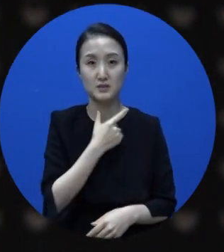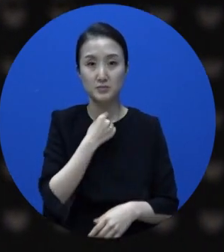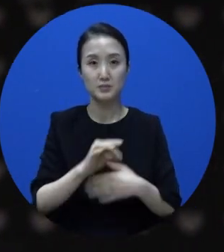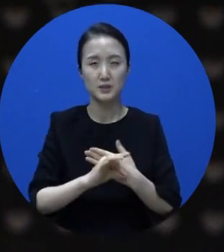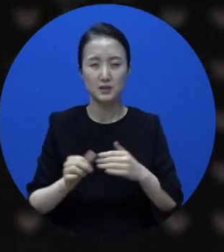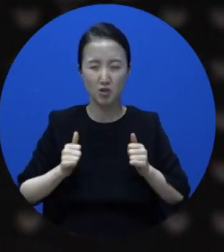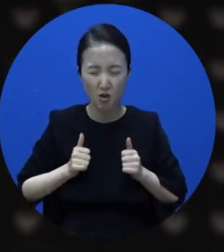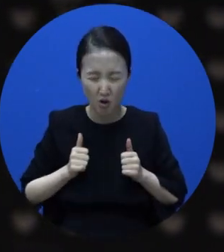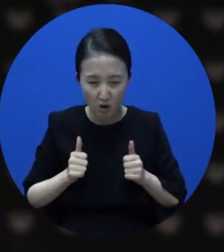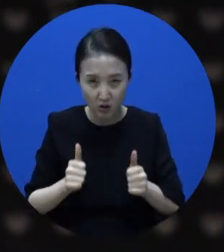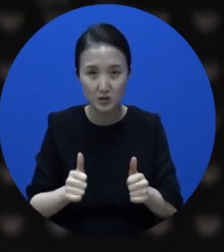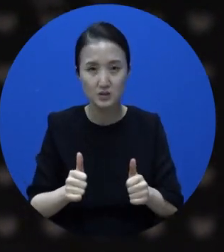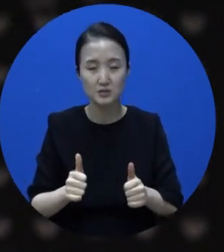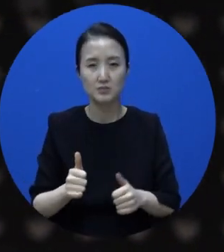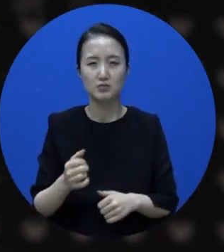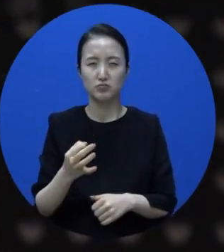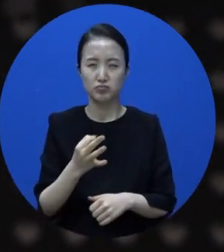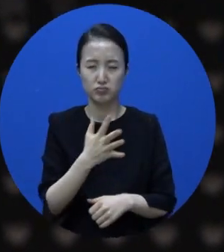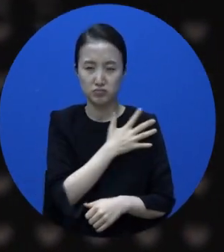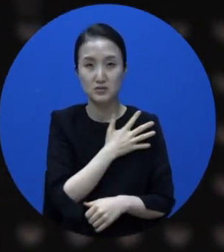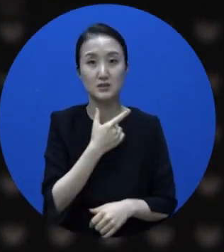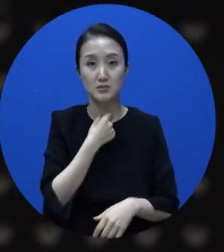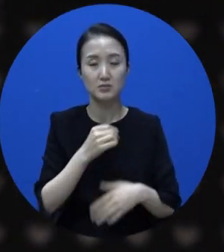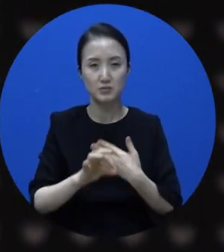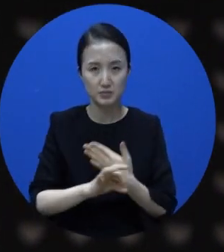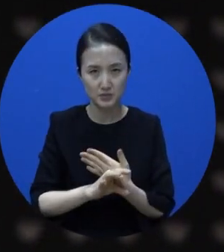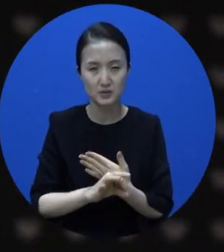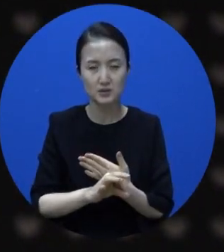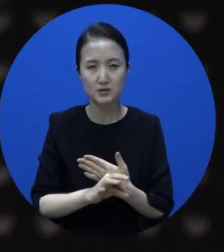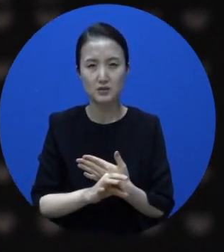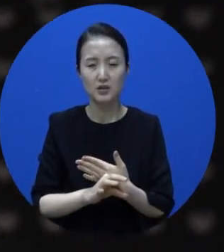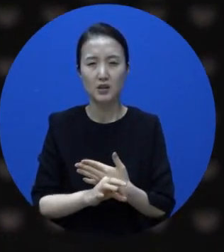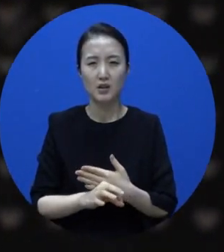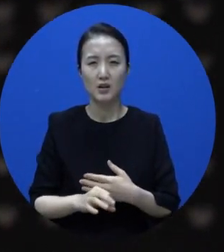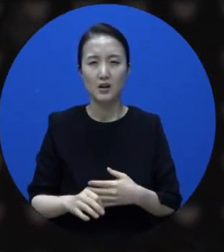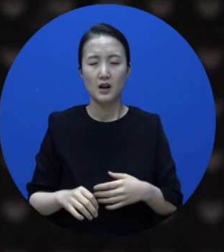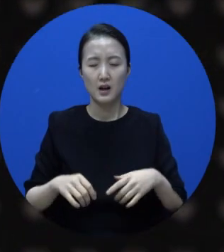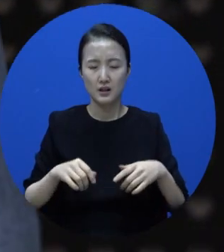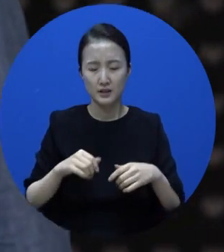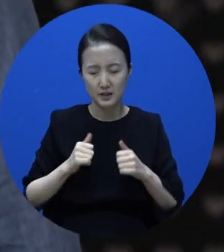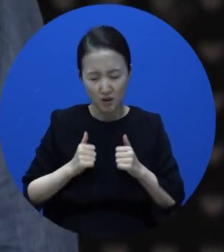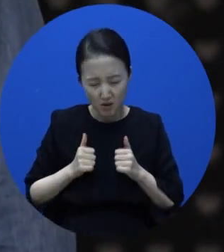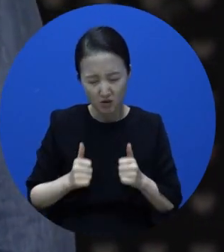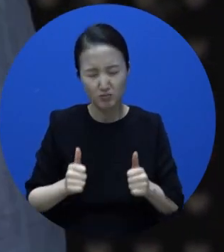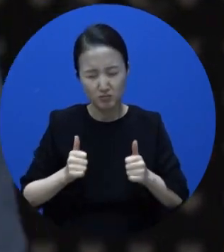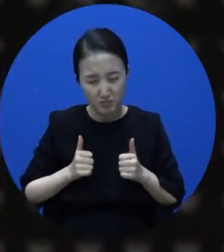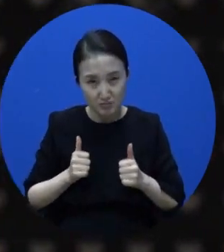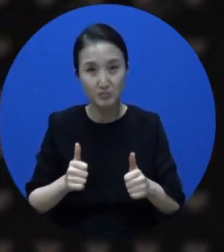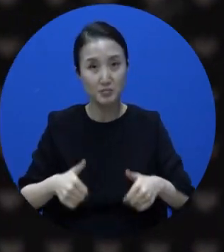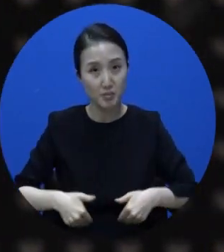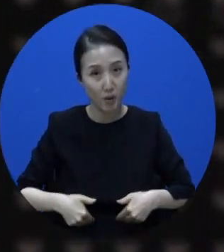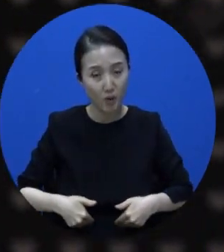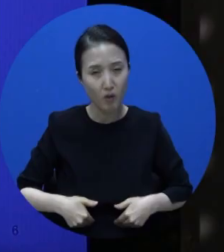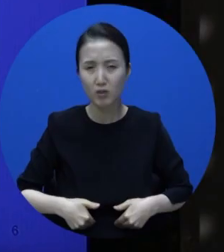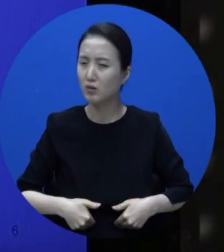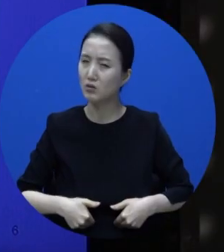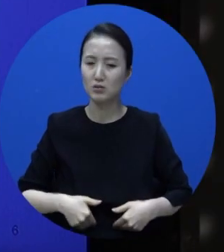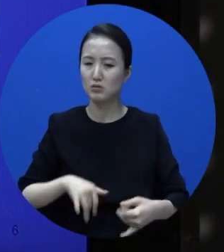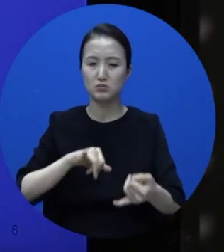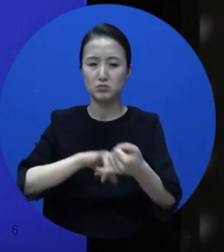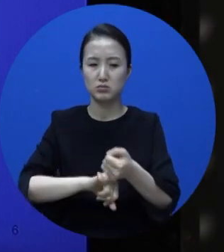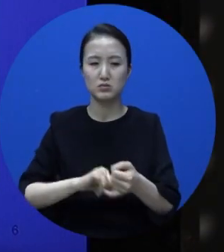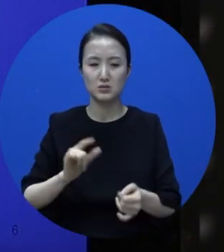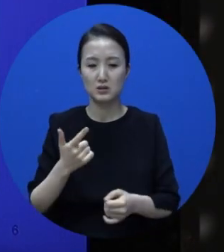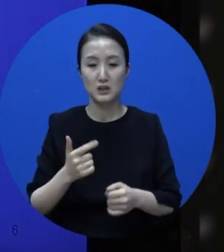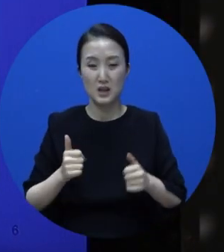달아 가 잘 살려면 열심히 살아라 부자 되지 않습니다 열심히 살면 이렇게 사는